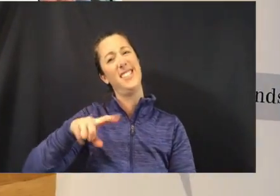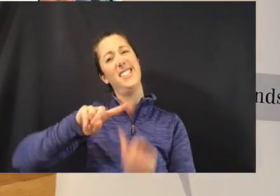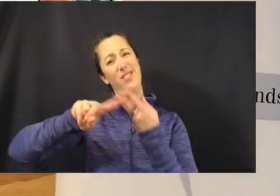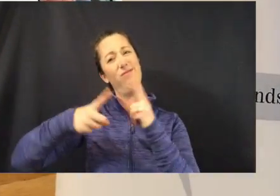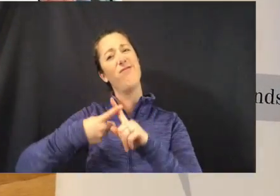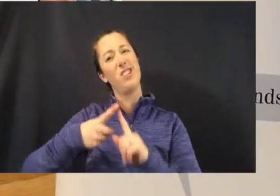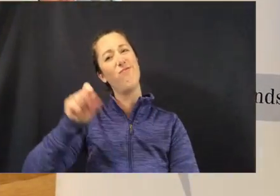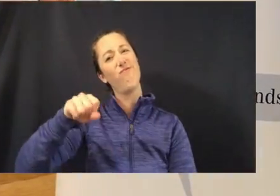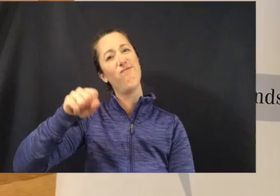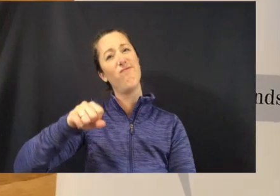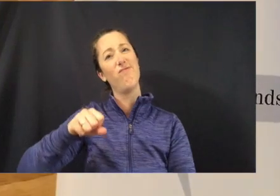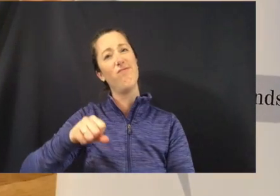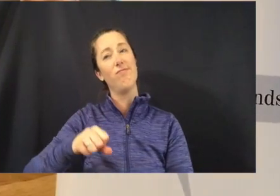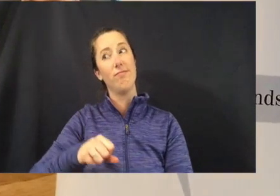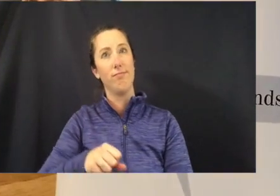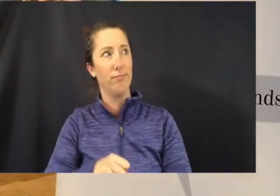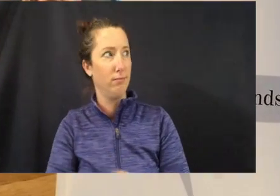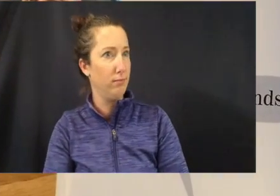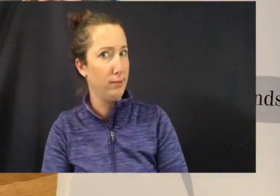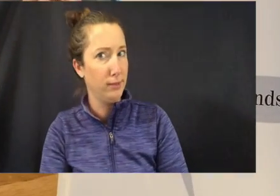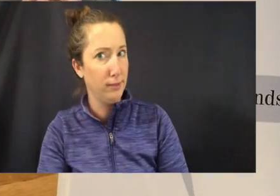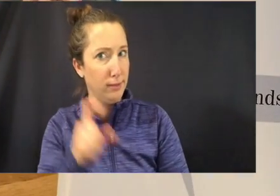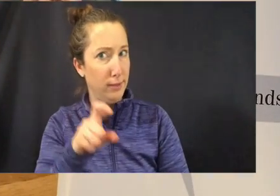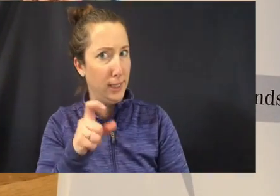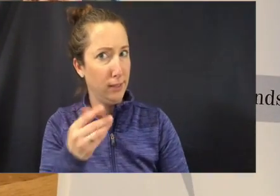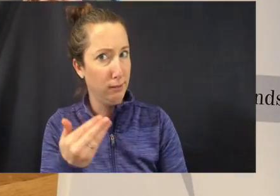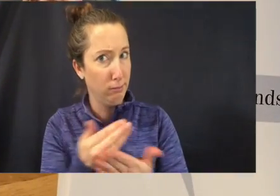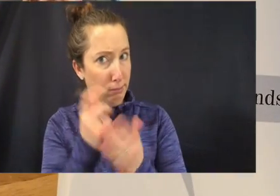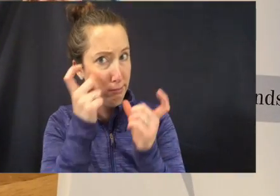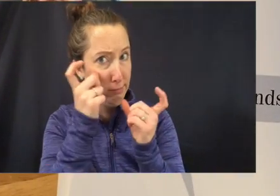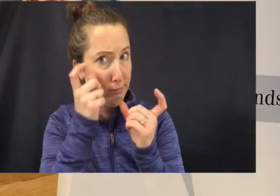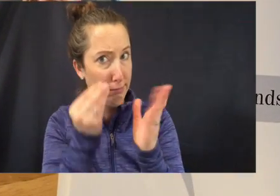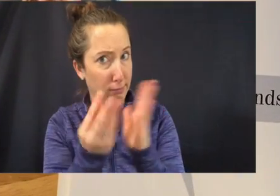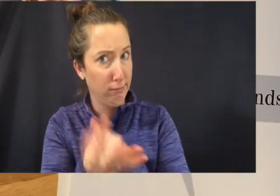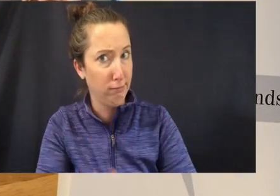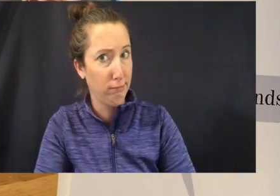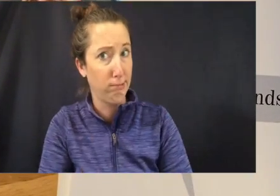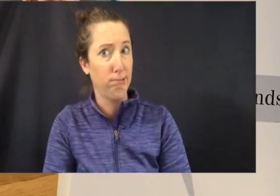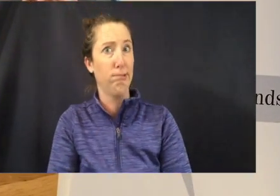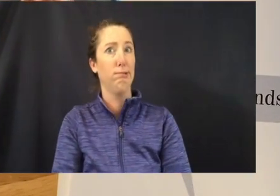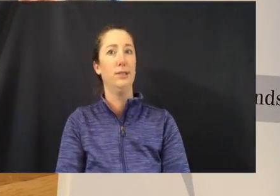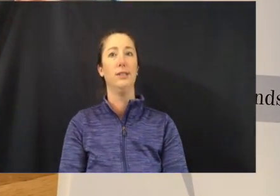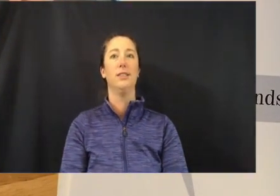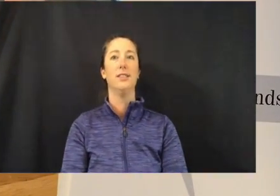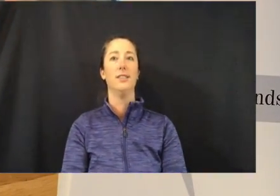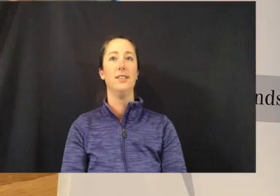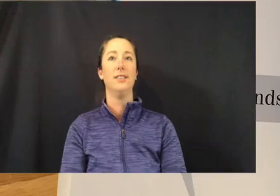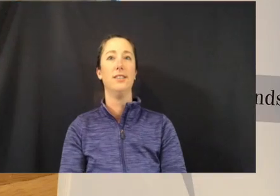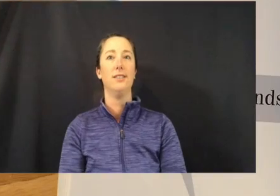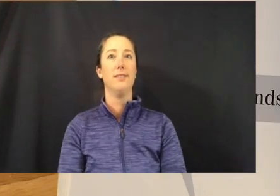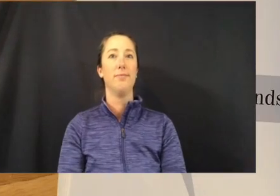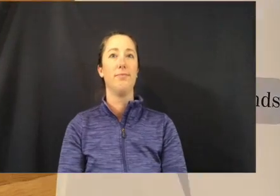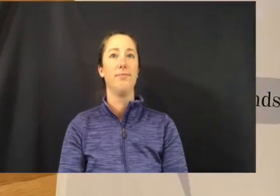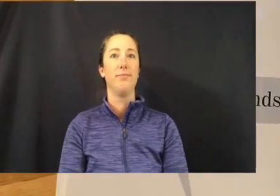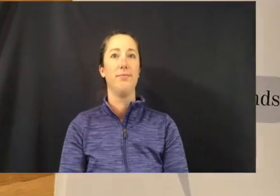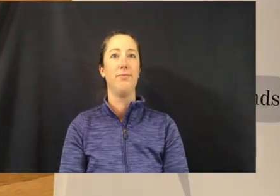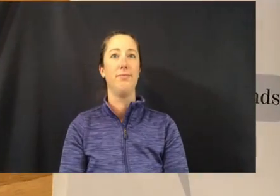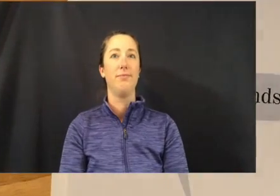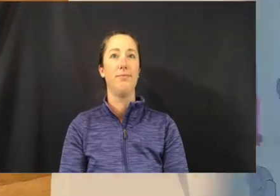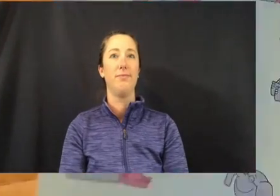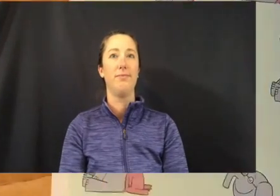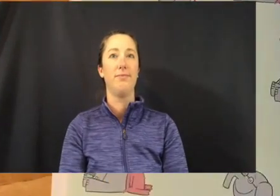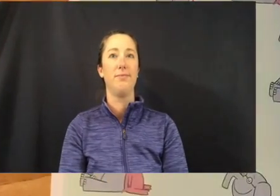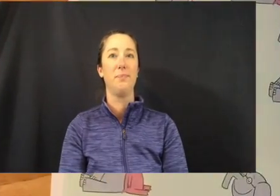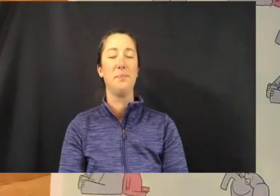I need my friends. J'ai besoin de You mes need amis. new glasses. Oh, dont tu as besoin, ce sont tes lunettes.